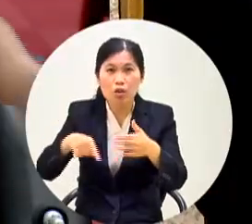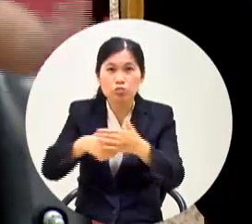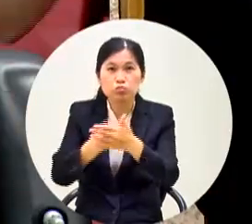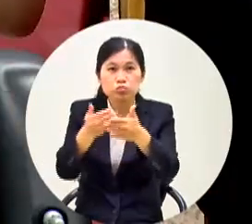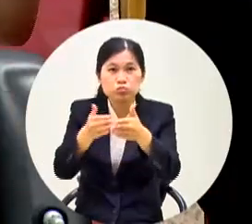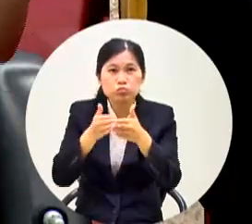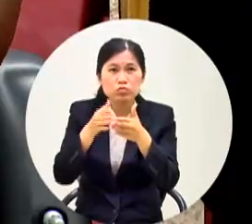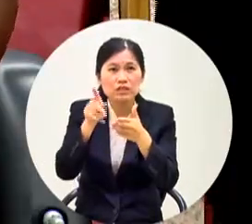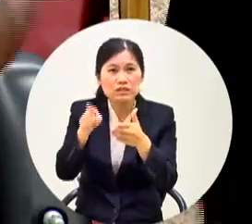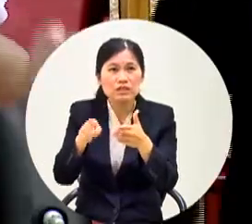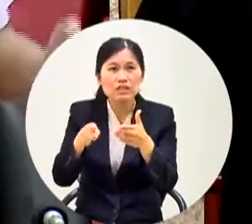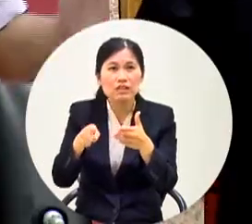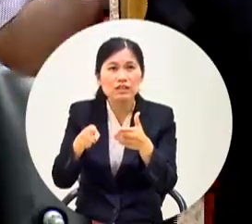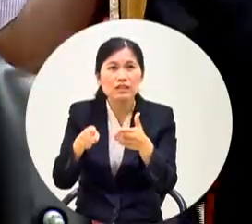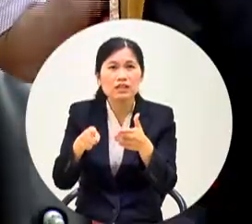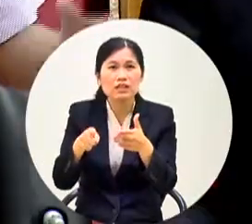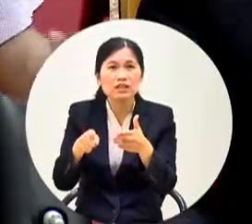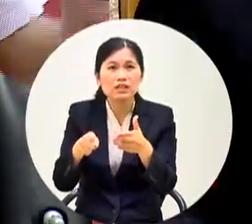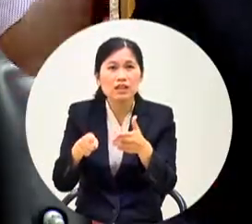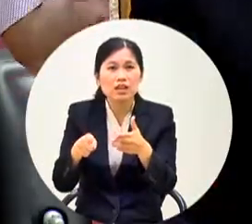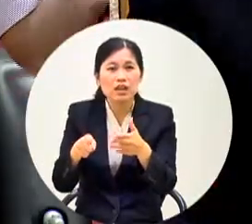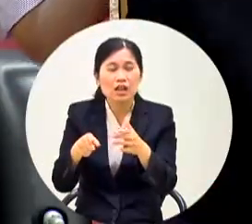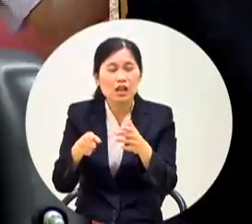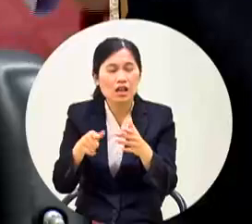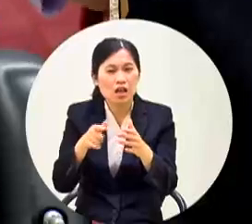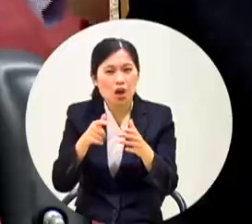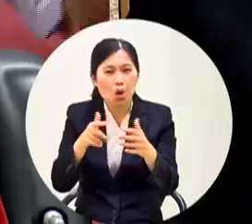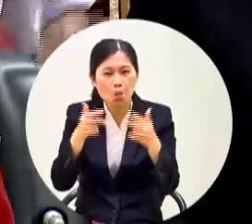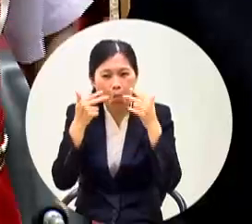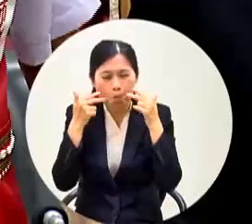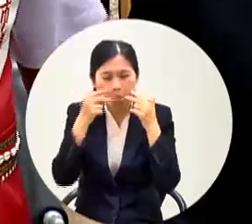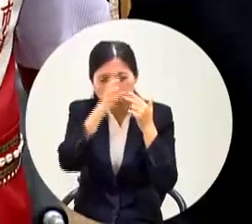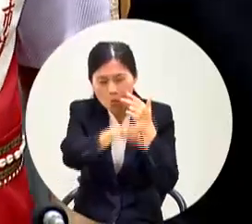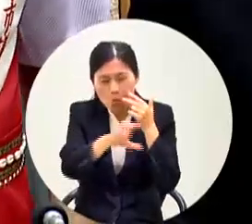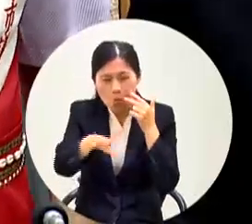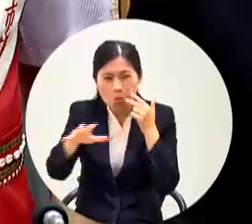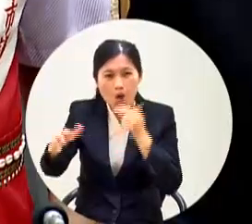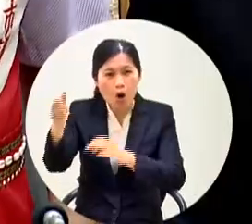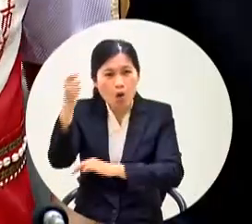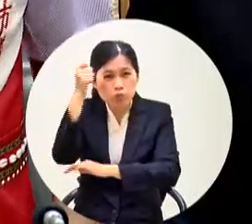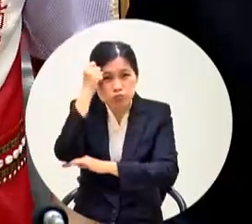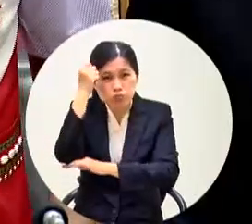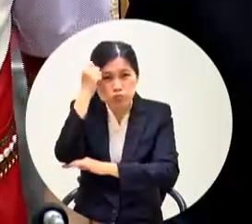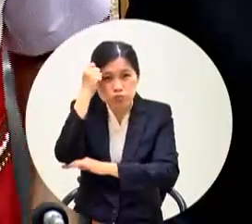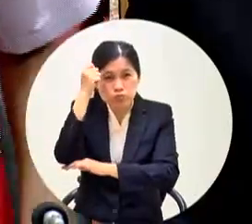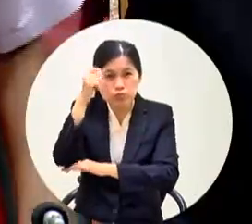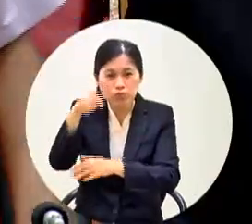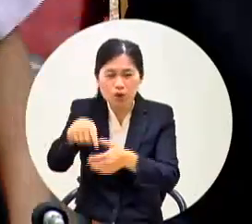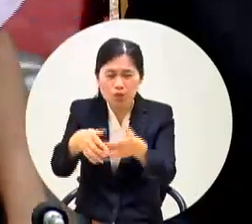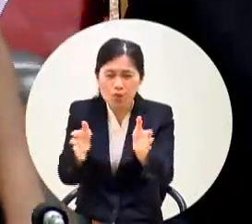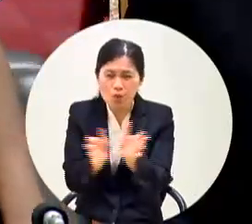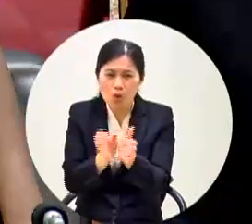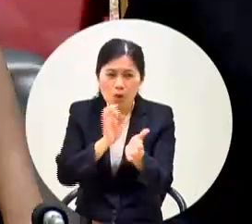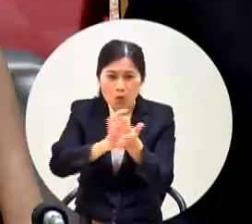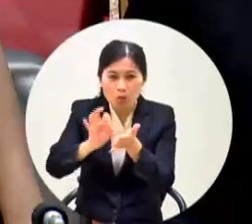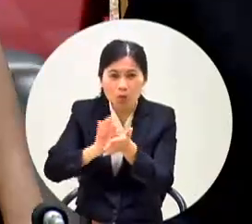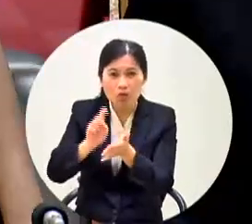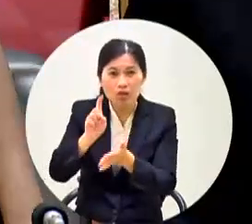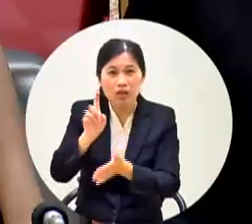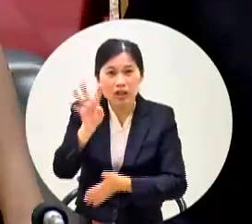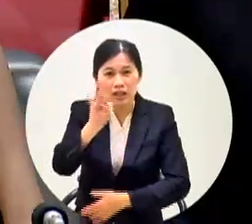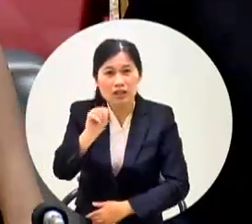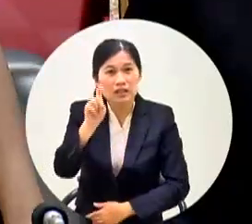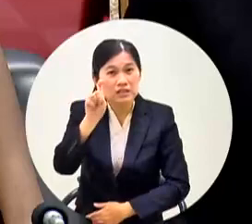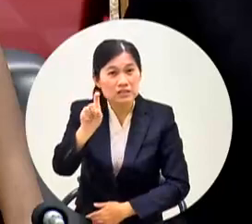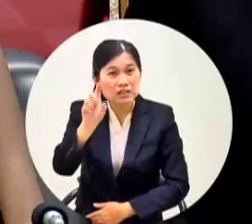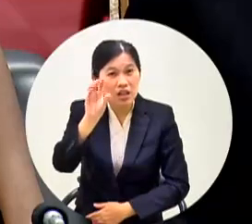只要是社区部落住宅的这个部分，花个几十万，